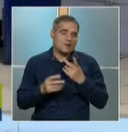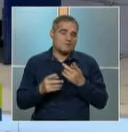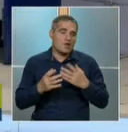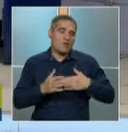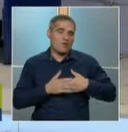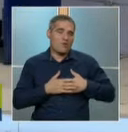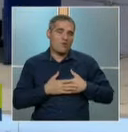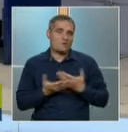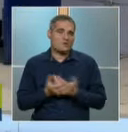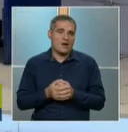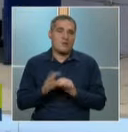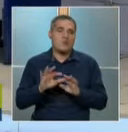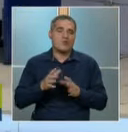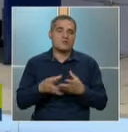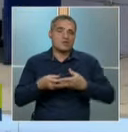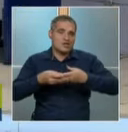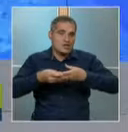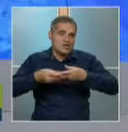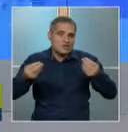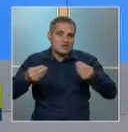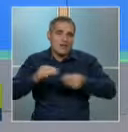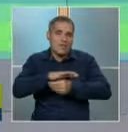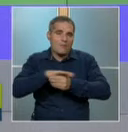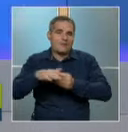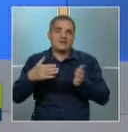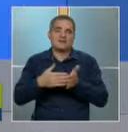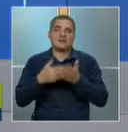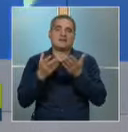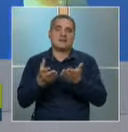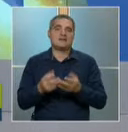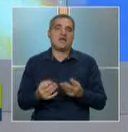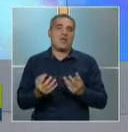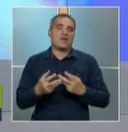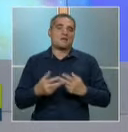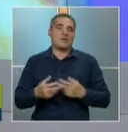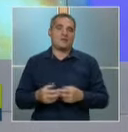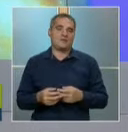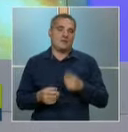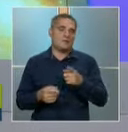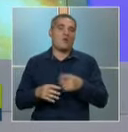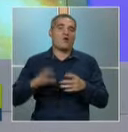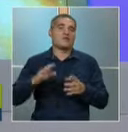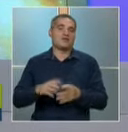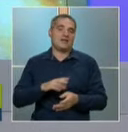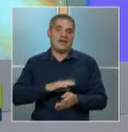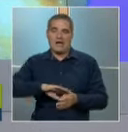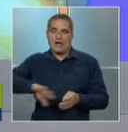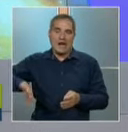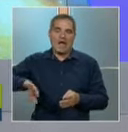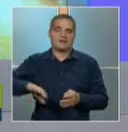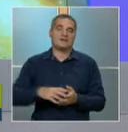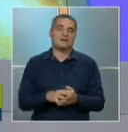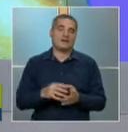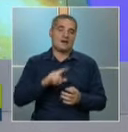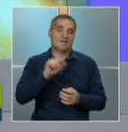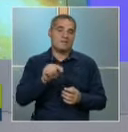че духовността може да изчезне напълно заради тези технологии. Доста си крайна. Въпросът е